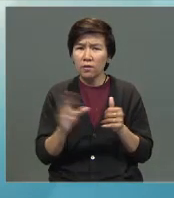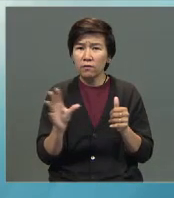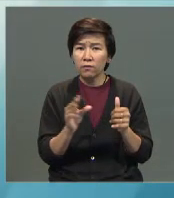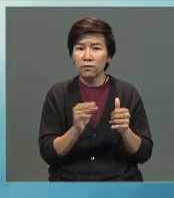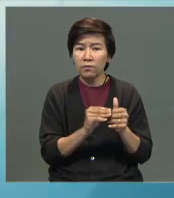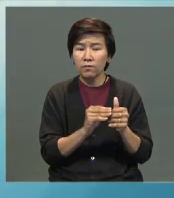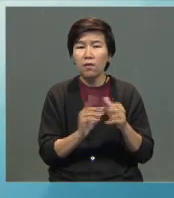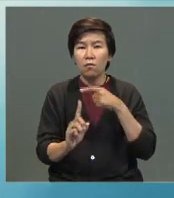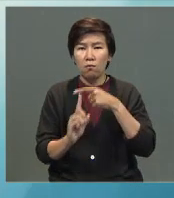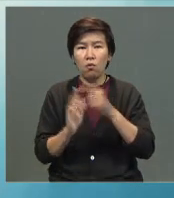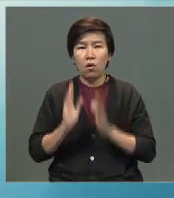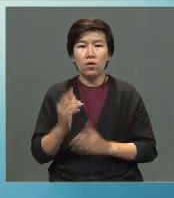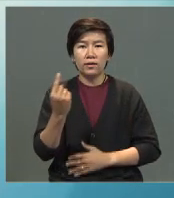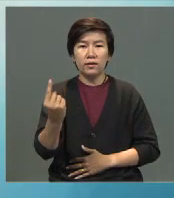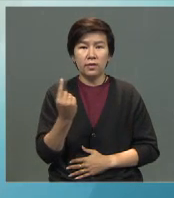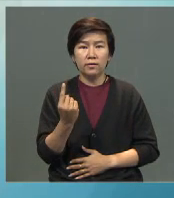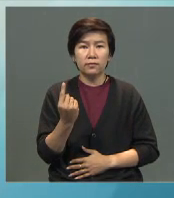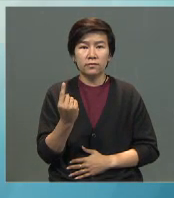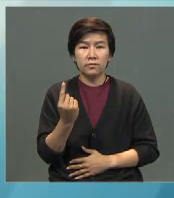ผมขอรายงานครับวันนี้สถานการณ์ของผู้ติดเชื้อรายวันวันนี้อยู่ที่เพิ่มขึ้น1